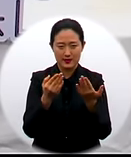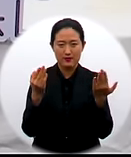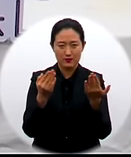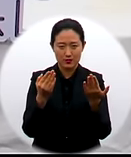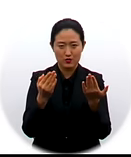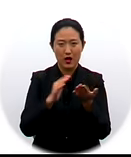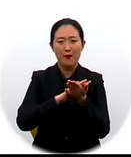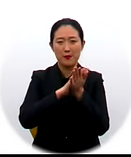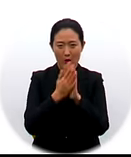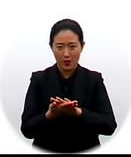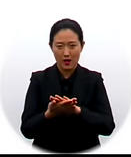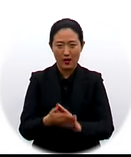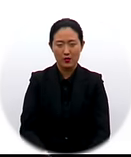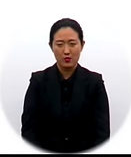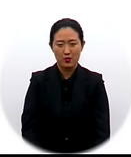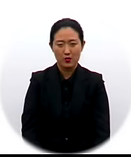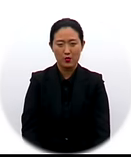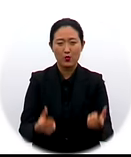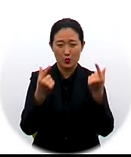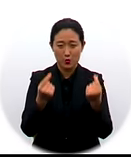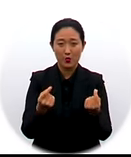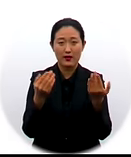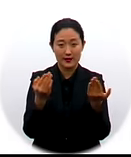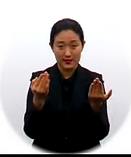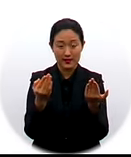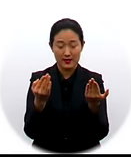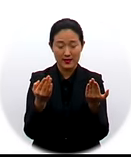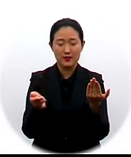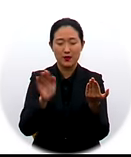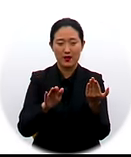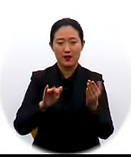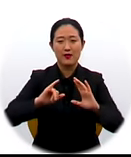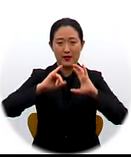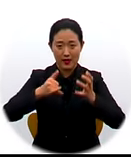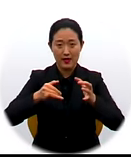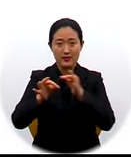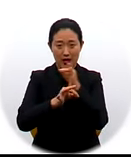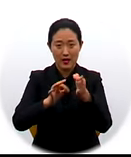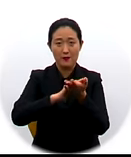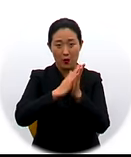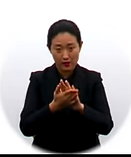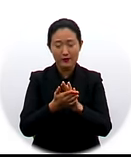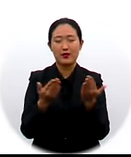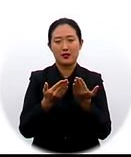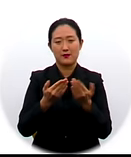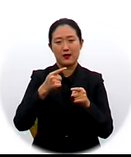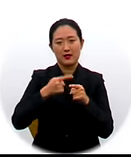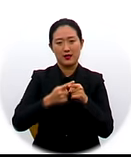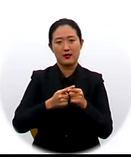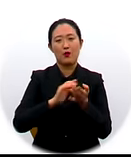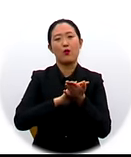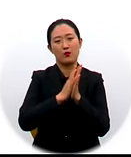변화입니다. 직무의 변화라는 게 무슨 얘기냐면, 동일한 직무라고 하더라도 세상과 시장이 변하면